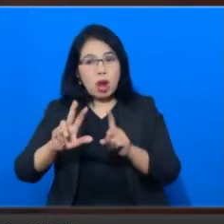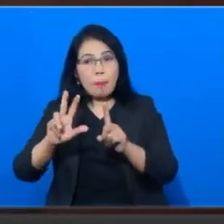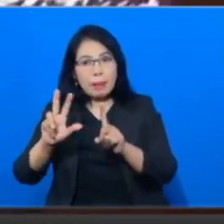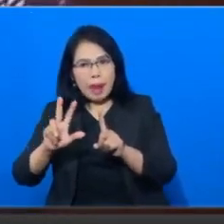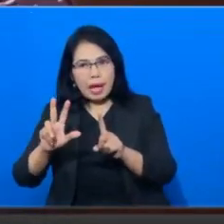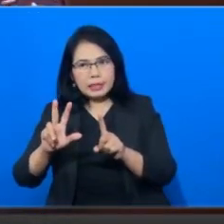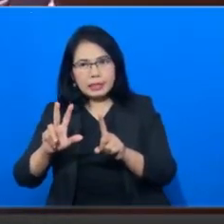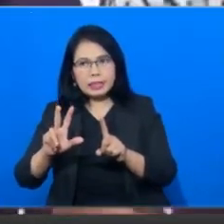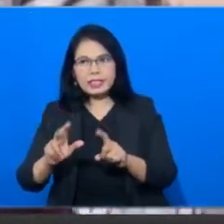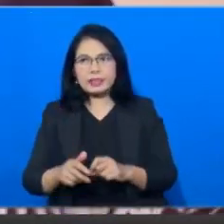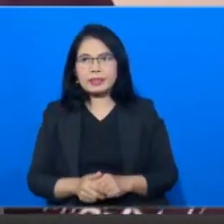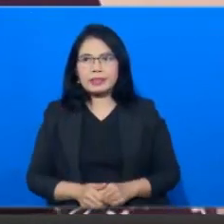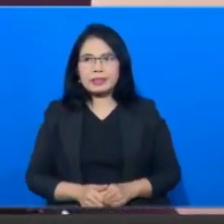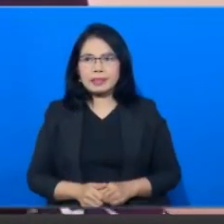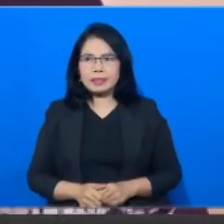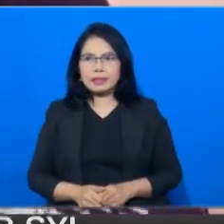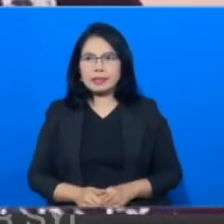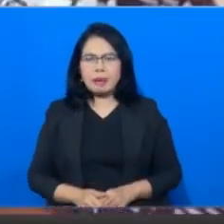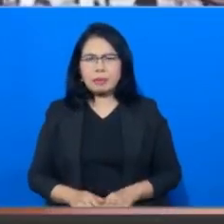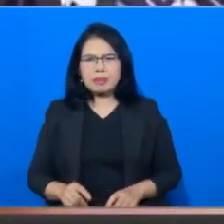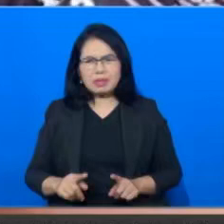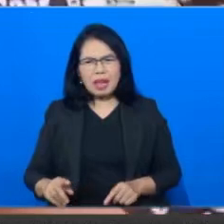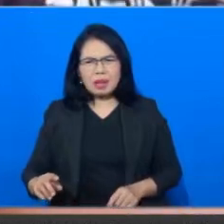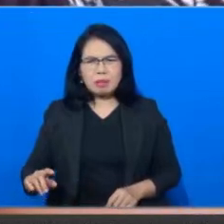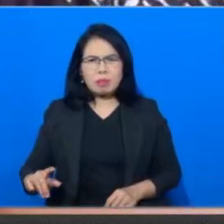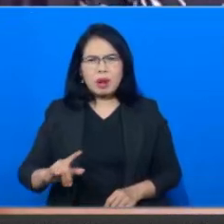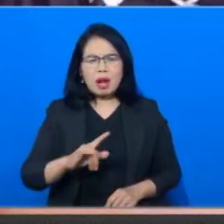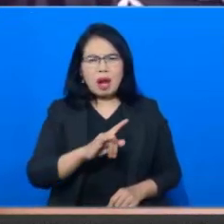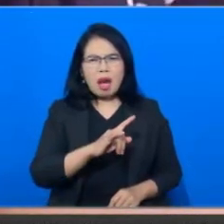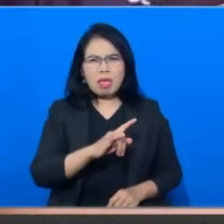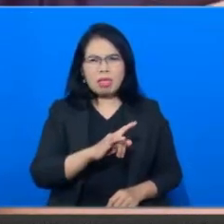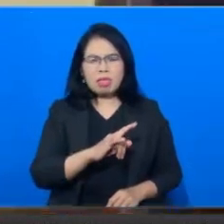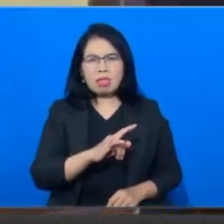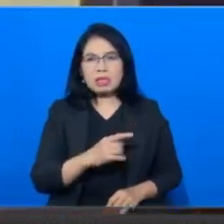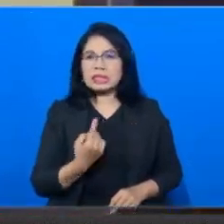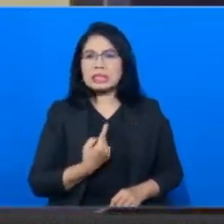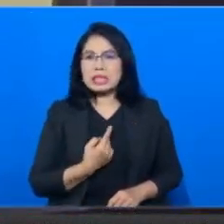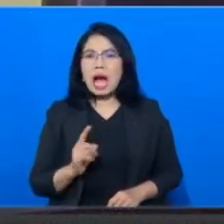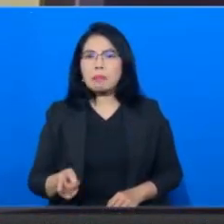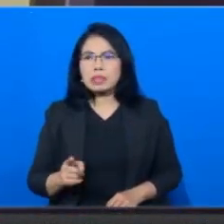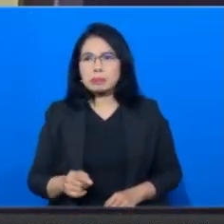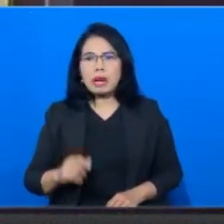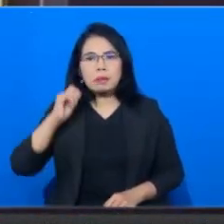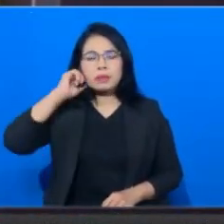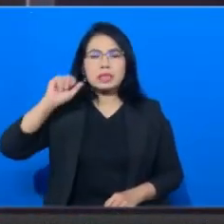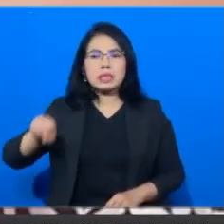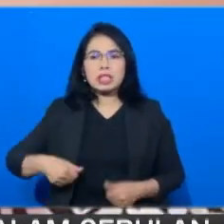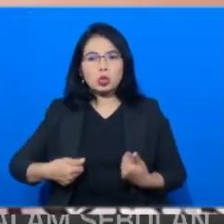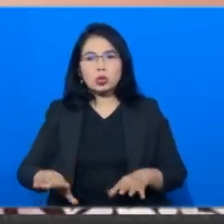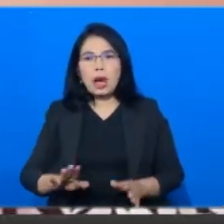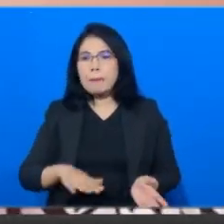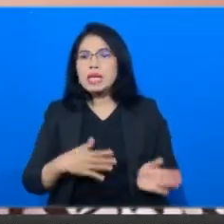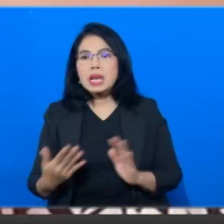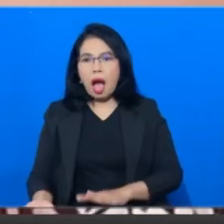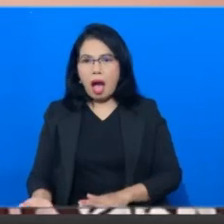Namun, ia harus berangkat ke Tanah Suci seorang diri lantaran istrinya telah meninggal pada 2018. Bapak